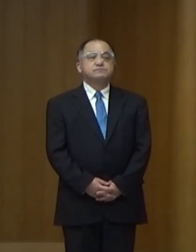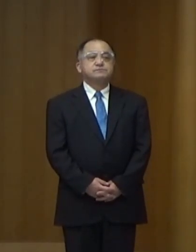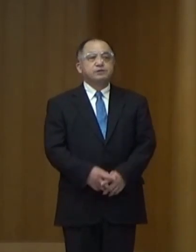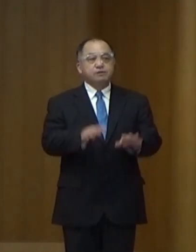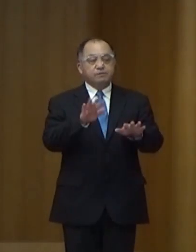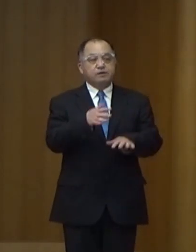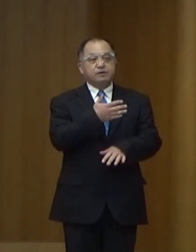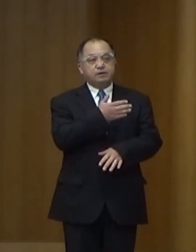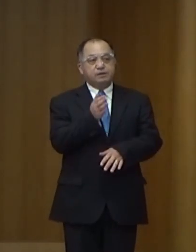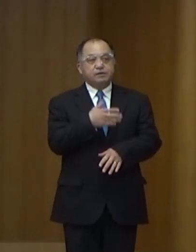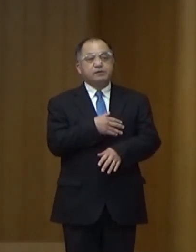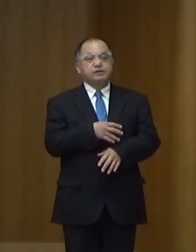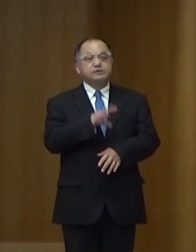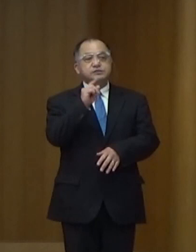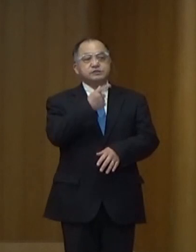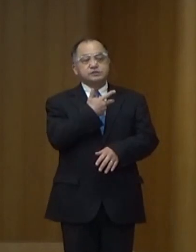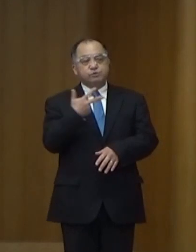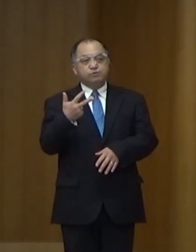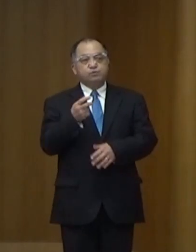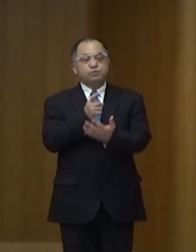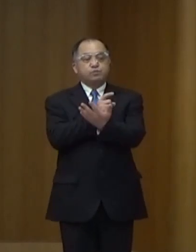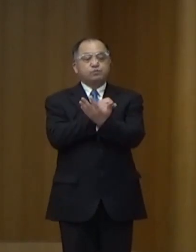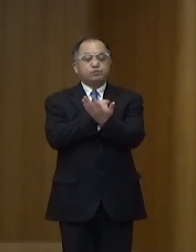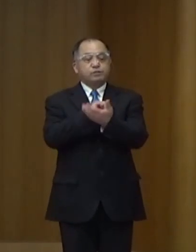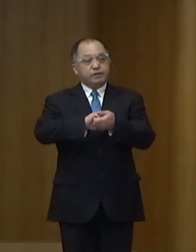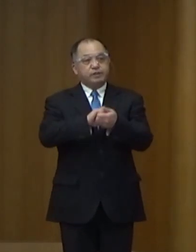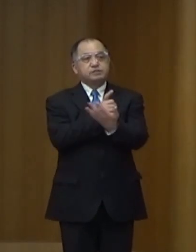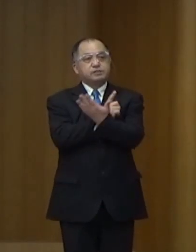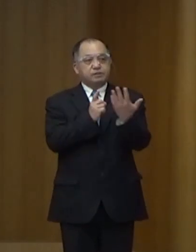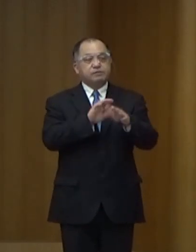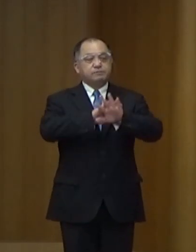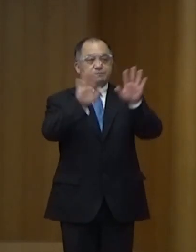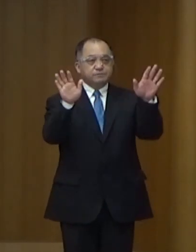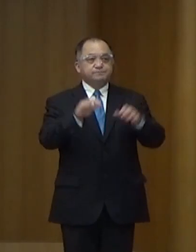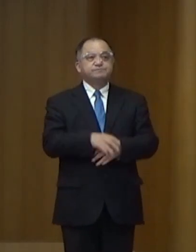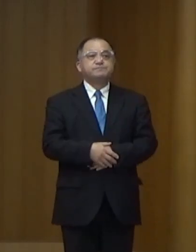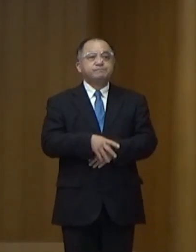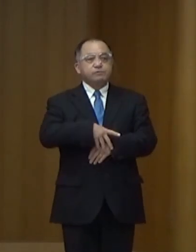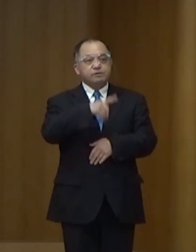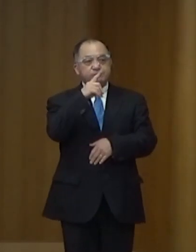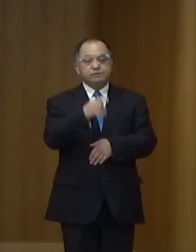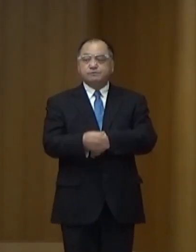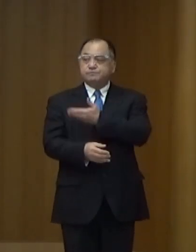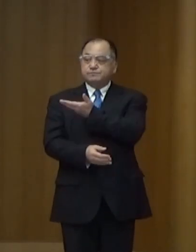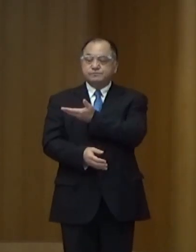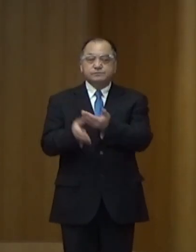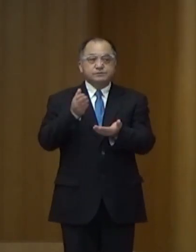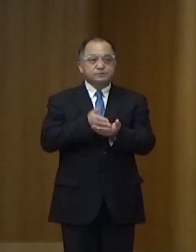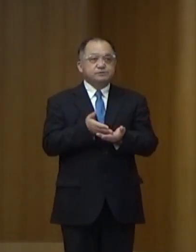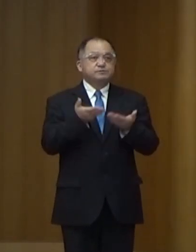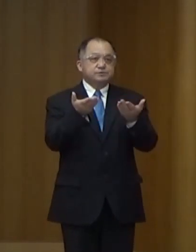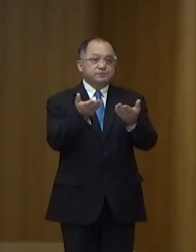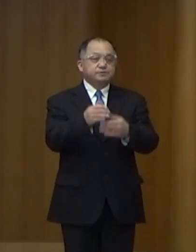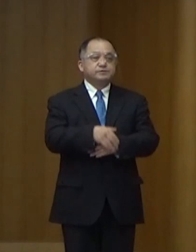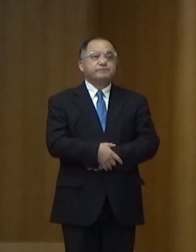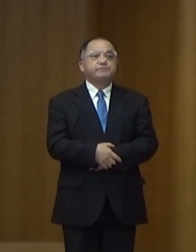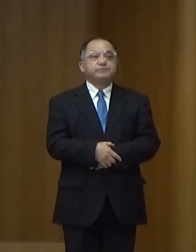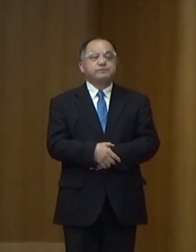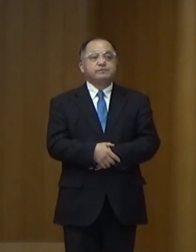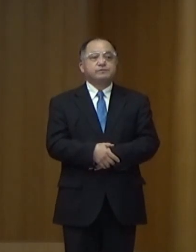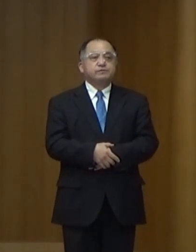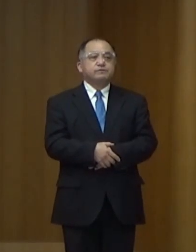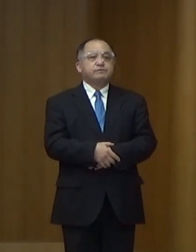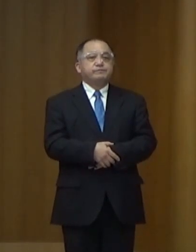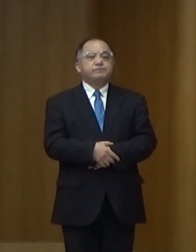それではただいまから知事の定例記者会見を開催いたします。はじめに知事からお話をさせていただきます。 は